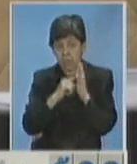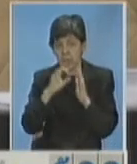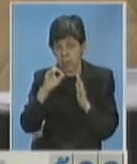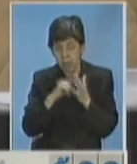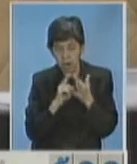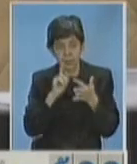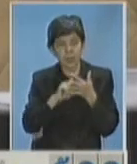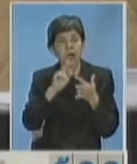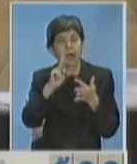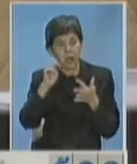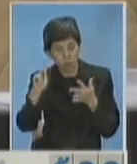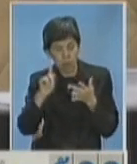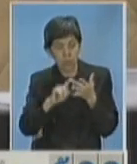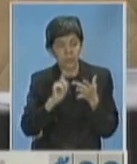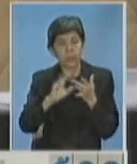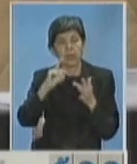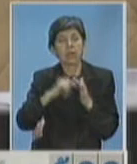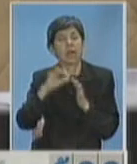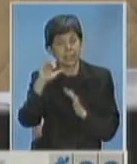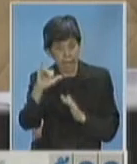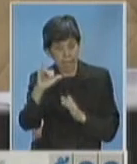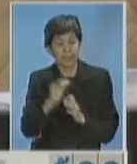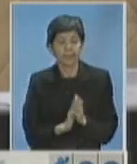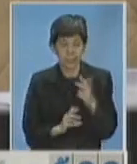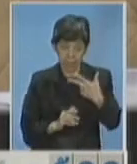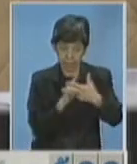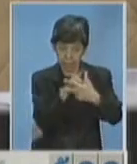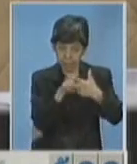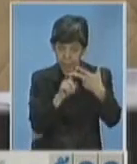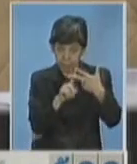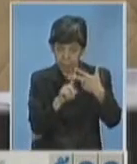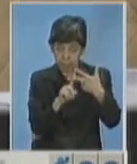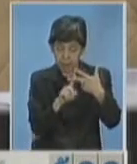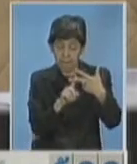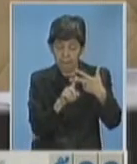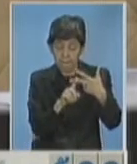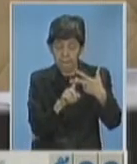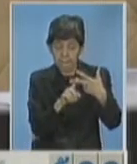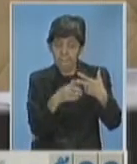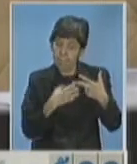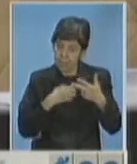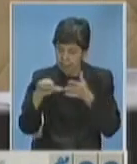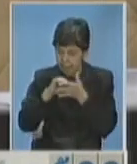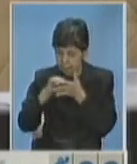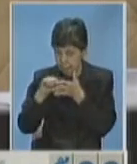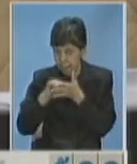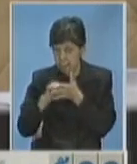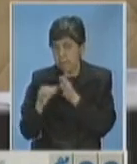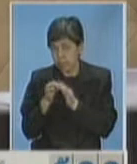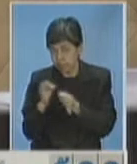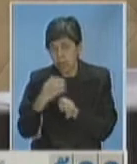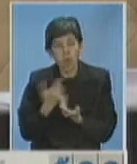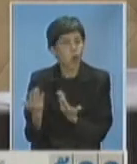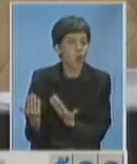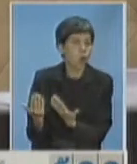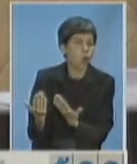กวงตังงานแล้วก็ท่านชัยชิดชอบ3ลำดับนี้ก่อนนะครับส่วนท่านที่ขอไปติไว้นะครับก็ให้ร